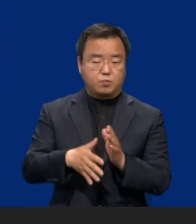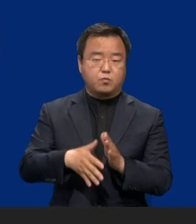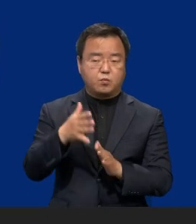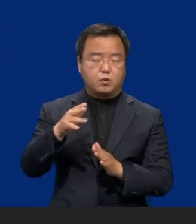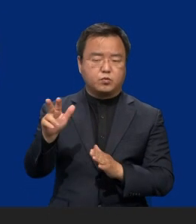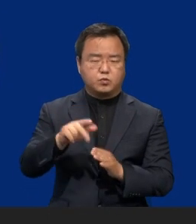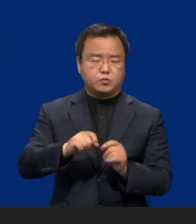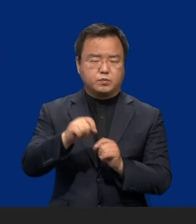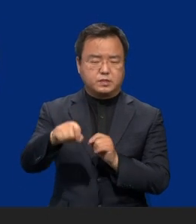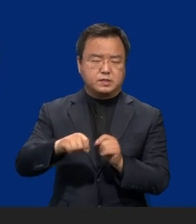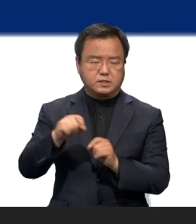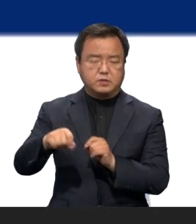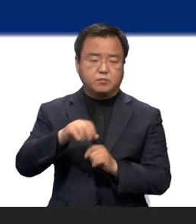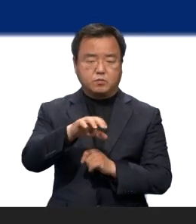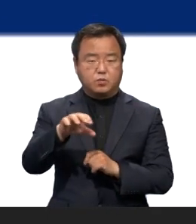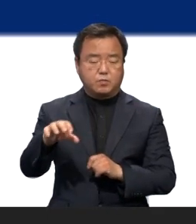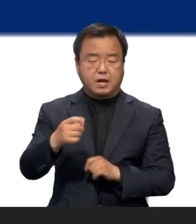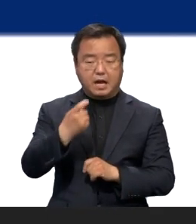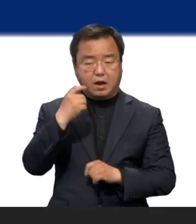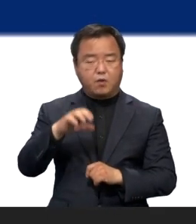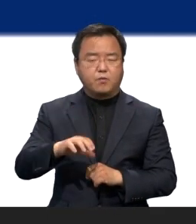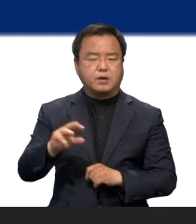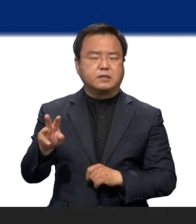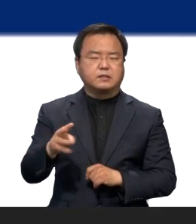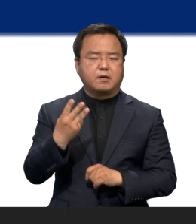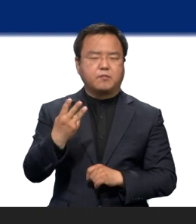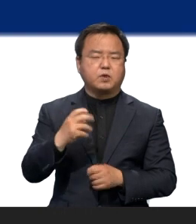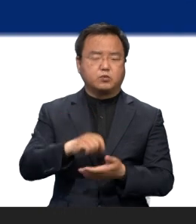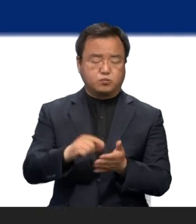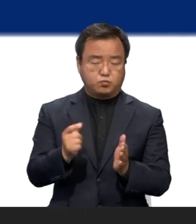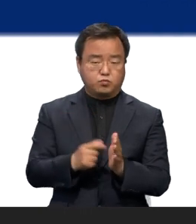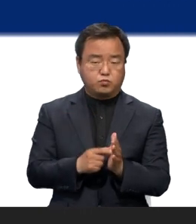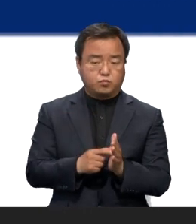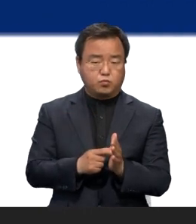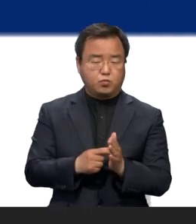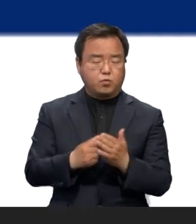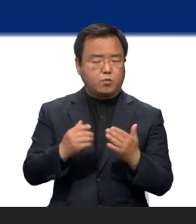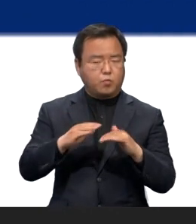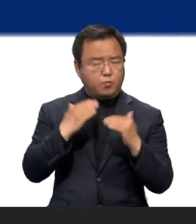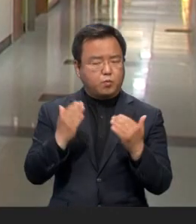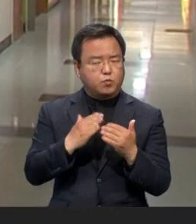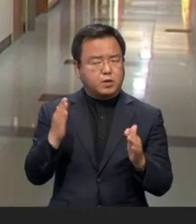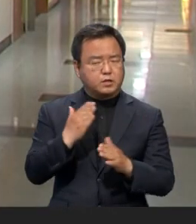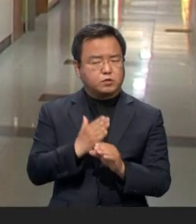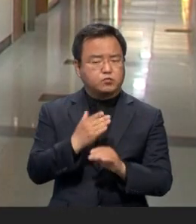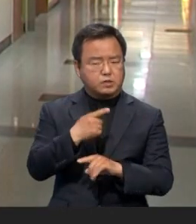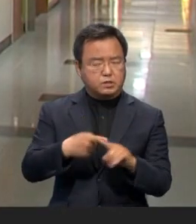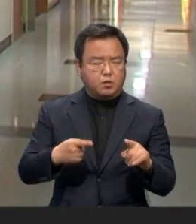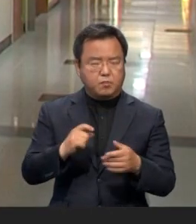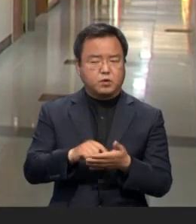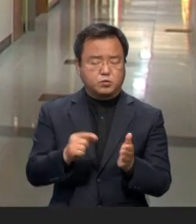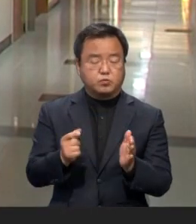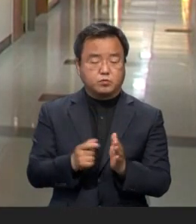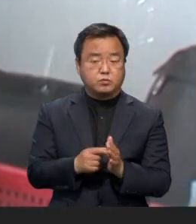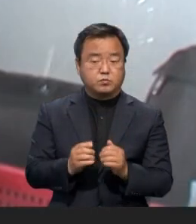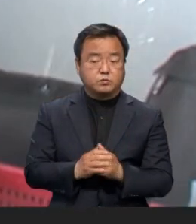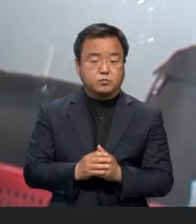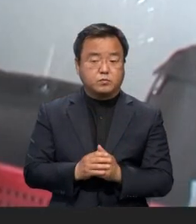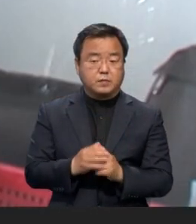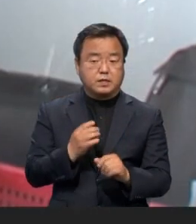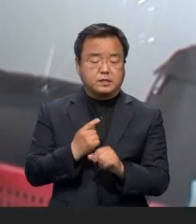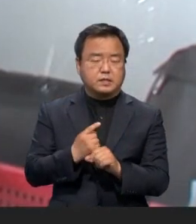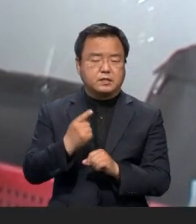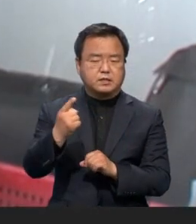합격생이 나왔습니다 전체 합격생 에 절반 가까이 되는 수준입니다 이런 상황에 정부는 내년도